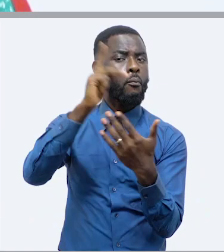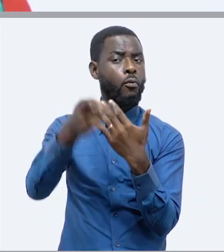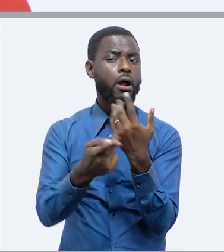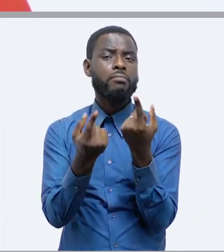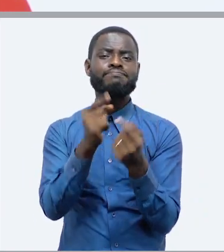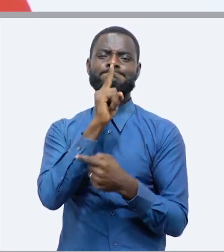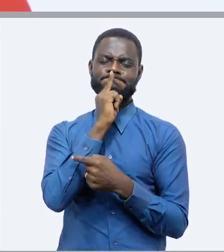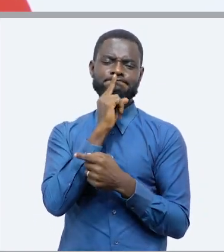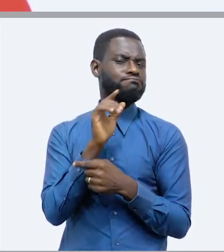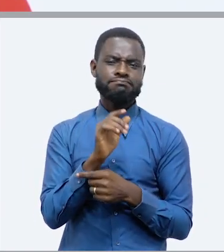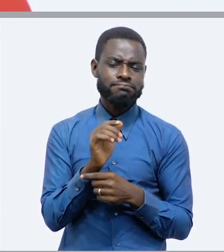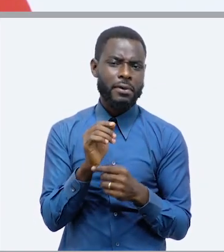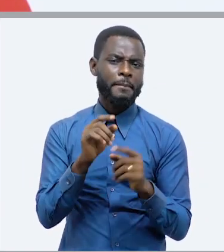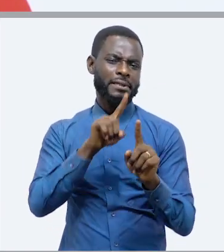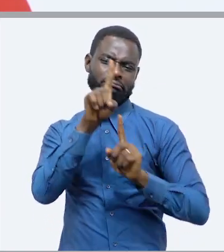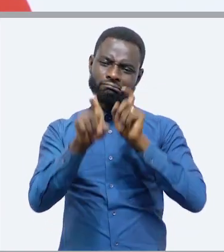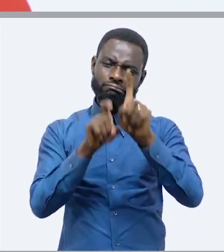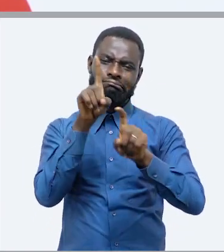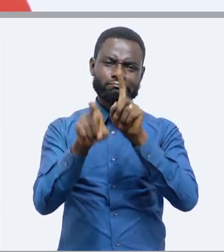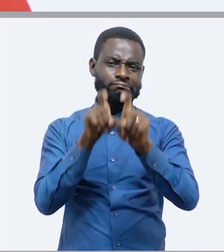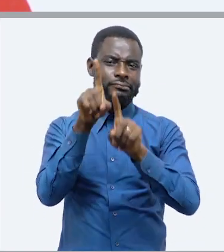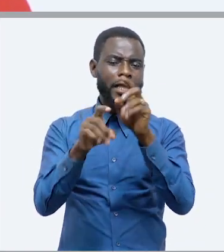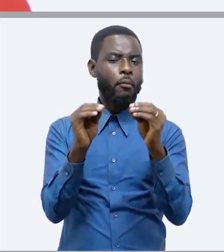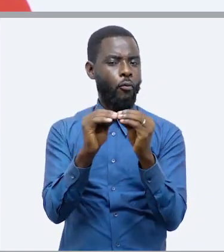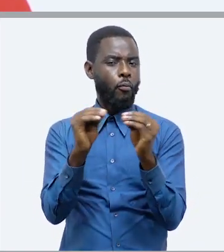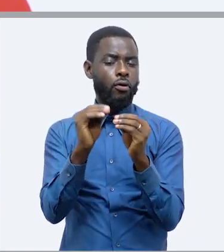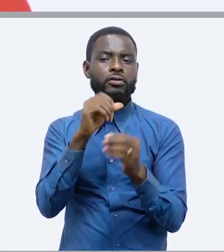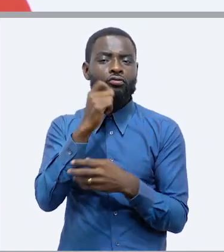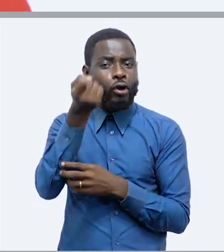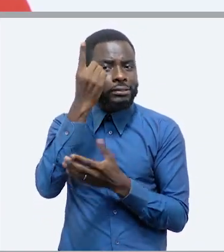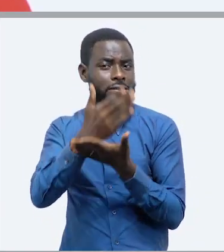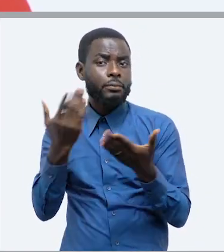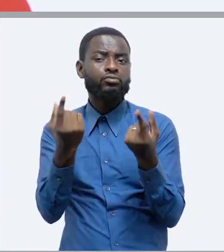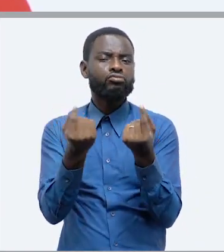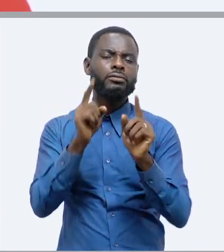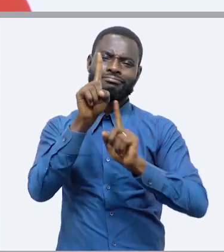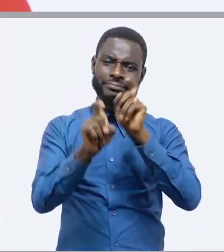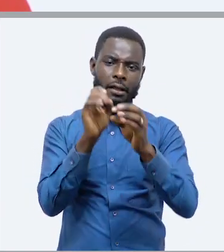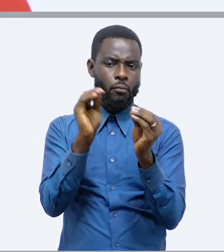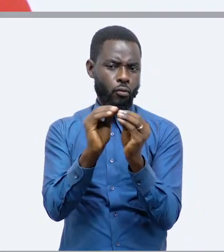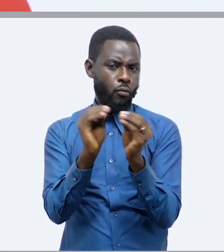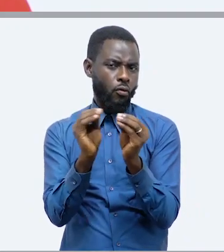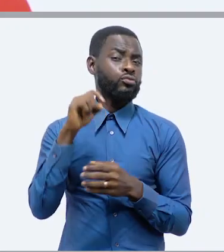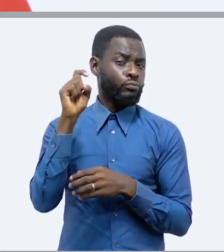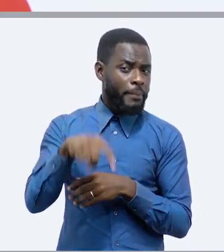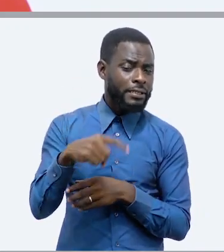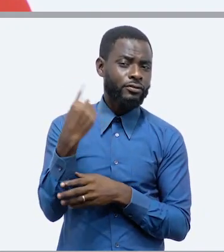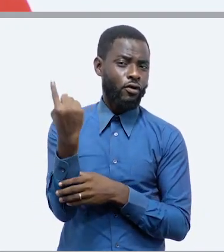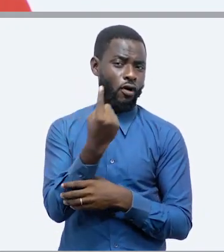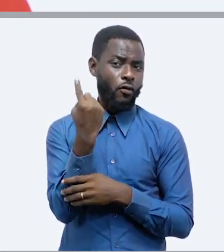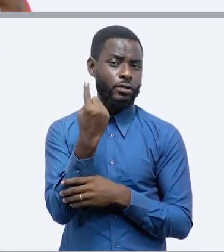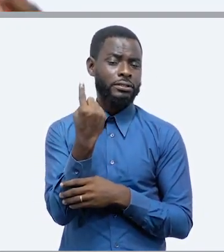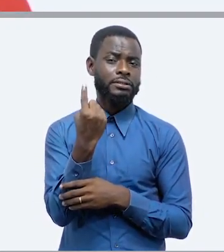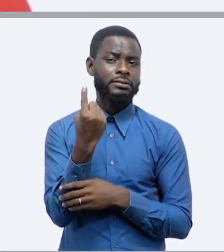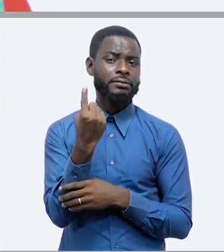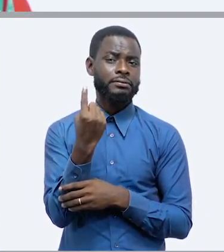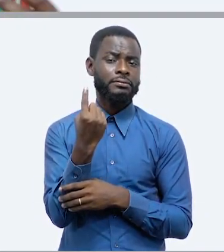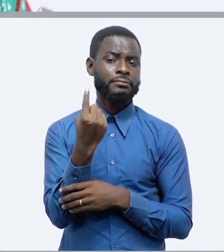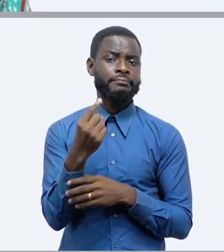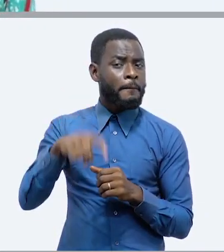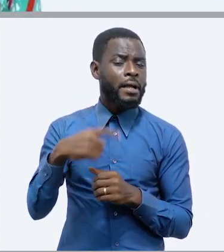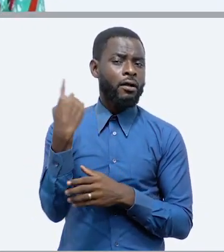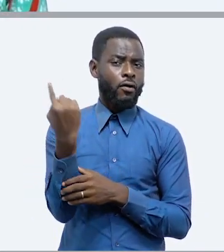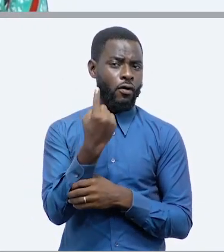Ni esani waha amelio boni ni bi etile. Yeno feno mliye. Watra na nyobo ni ba ye ebuwa